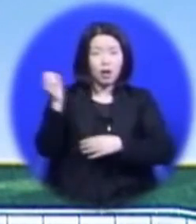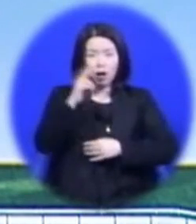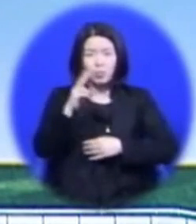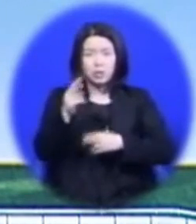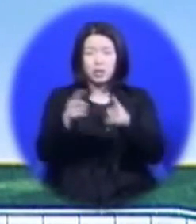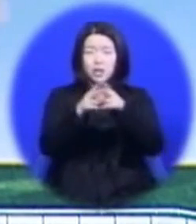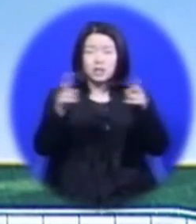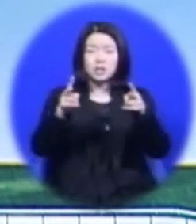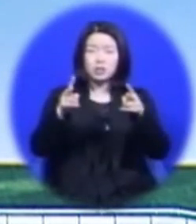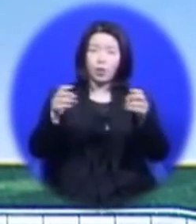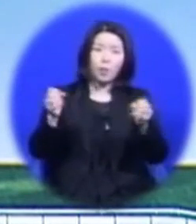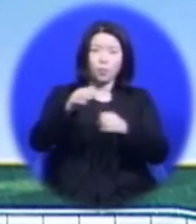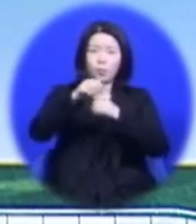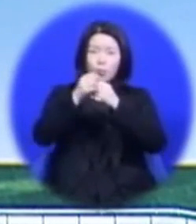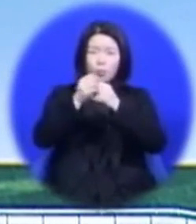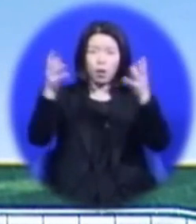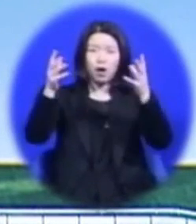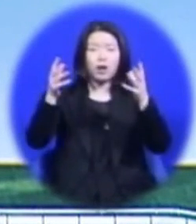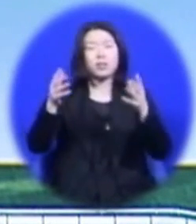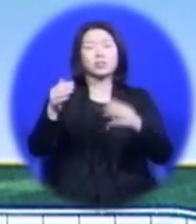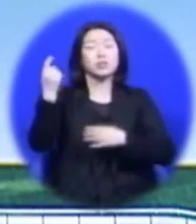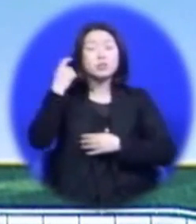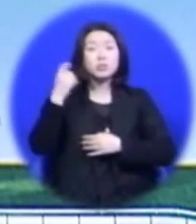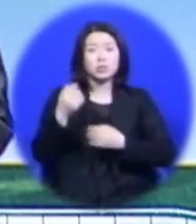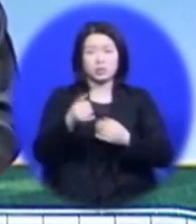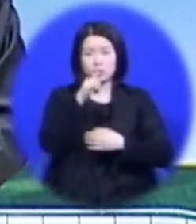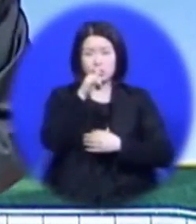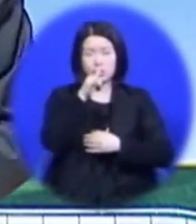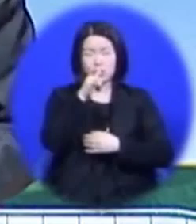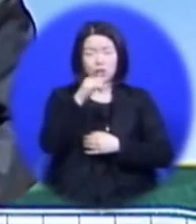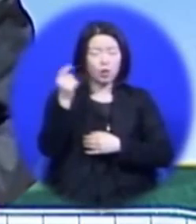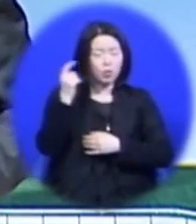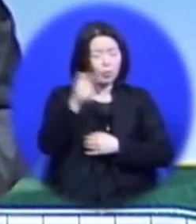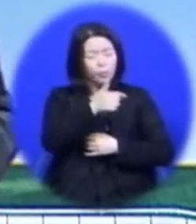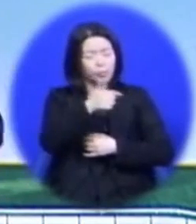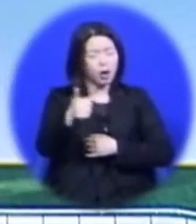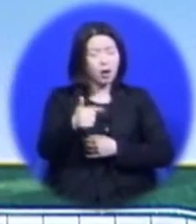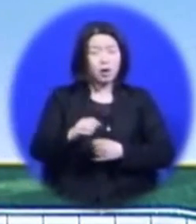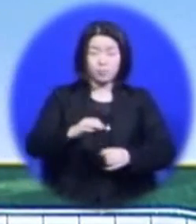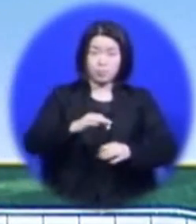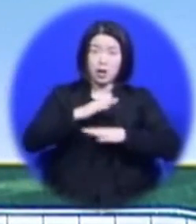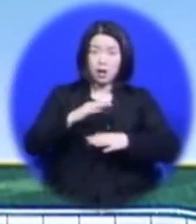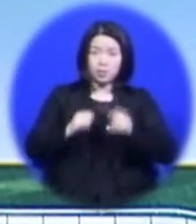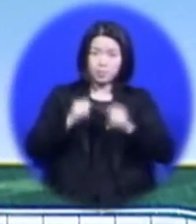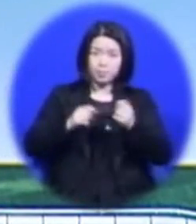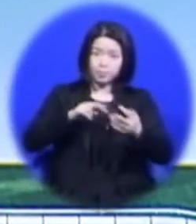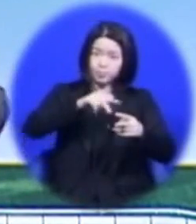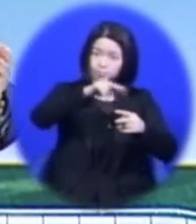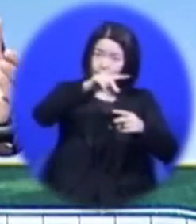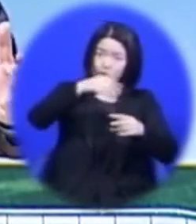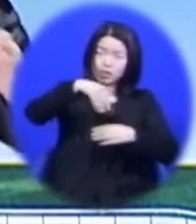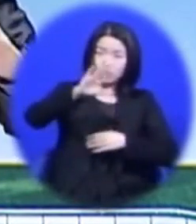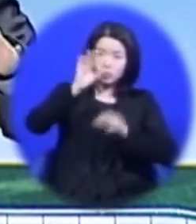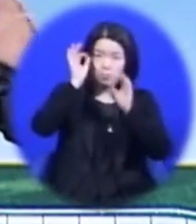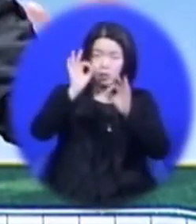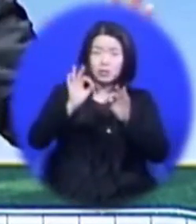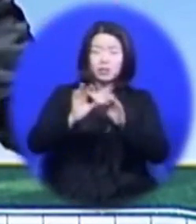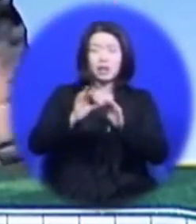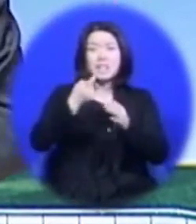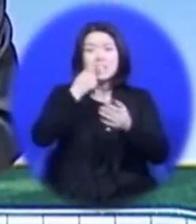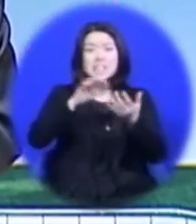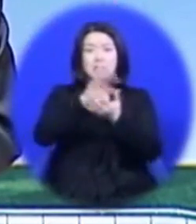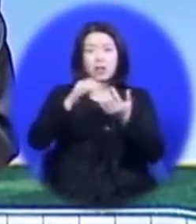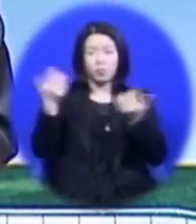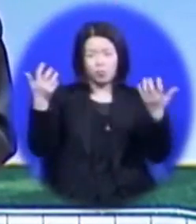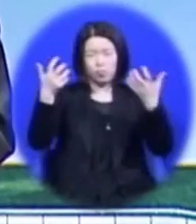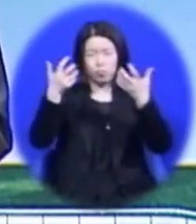무언가 꽝 하고 터지는 소리가 났습니다. 얼마나 소리가 컸던지 깜짝 놀라서 뛰어 올라가 봤더니 연기가